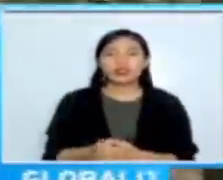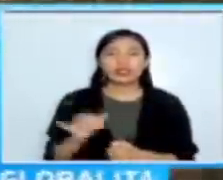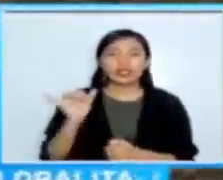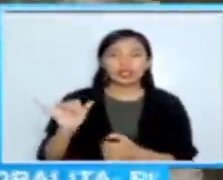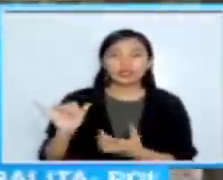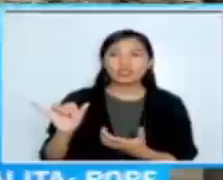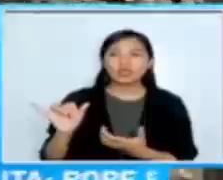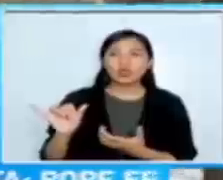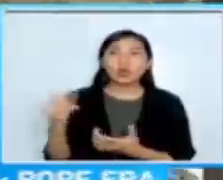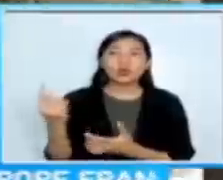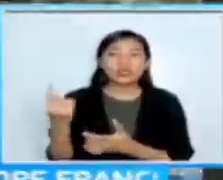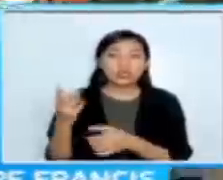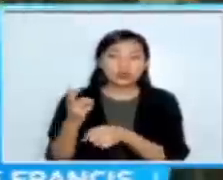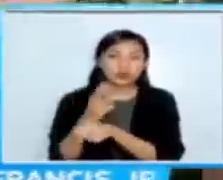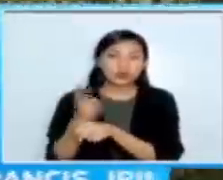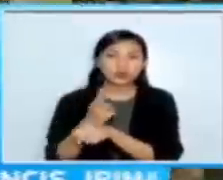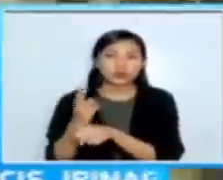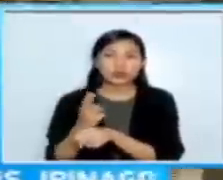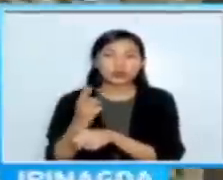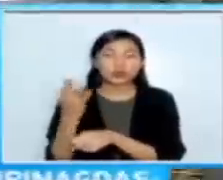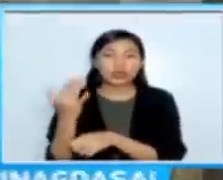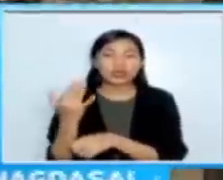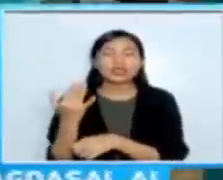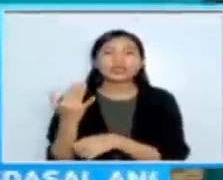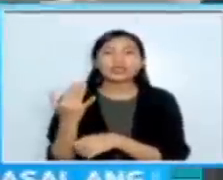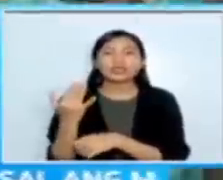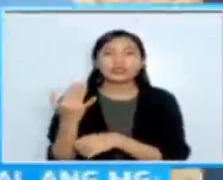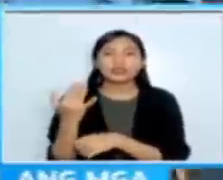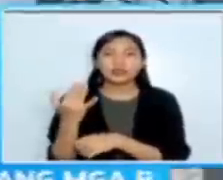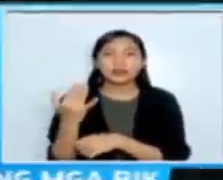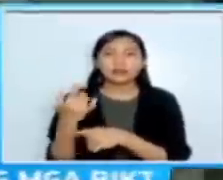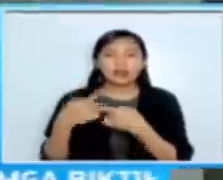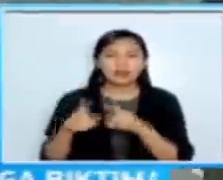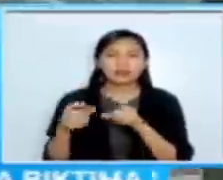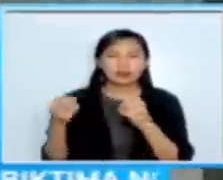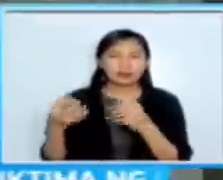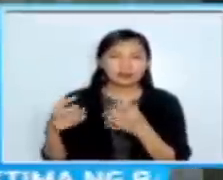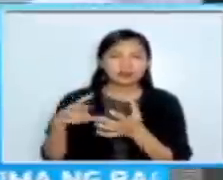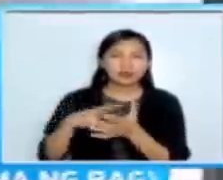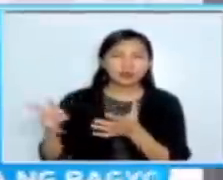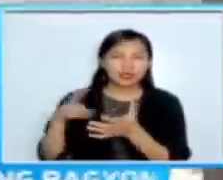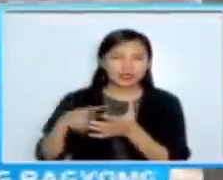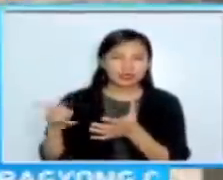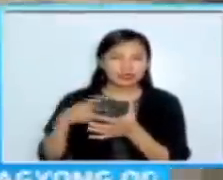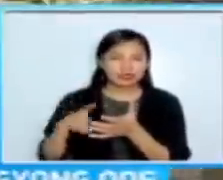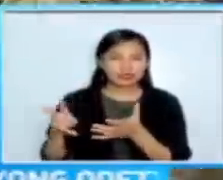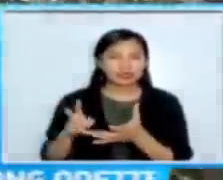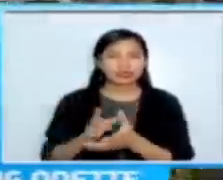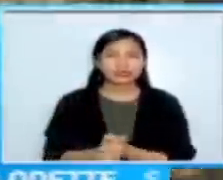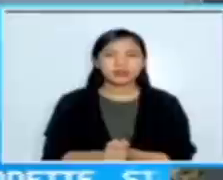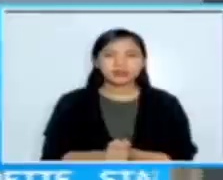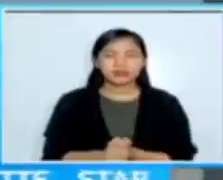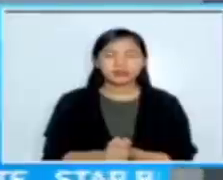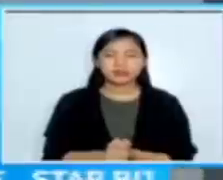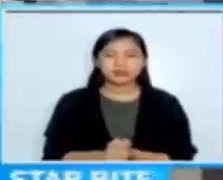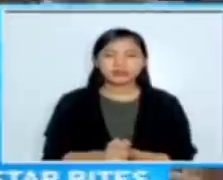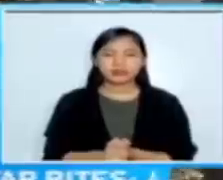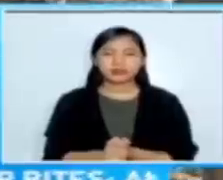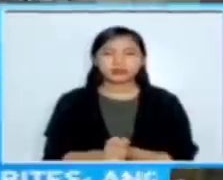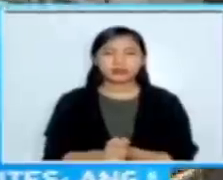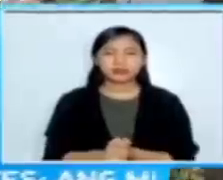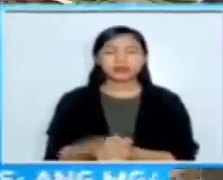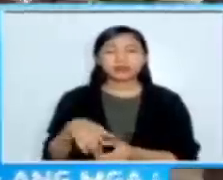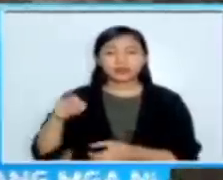ngayon. Kahit naganda kami ng isang buwan, nabasa po yung marami. So yun po yung pinakauna. Kailangan din po namin